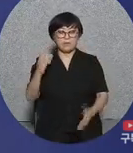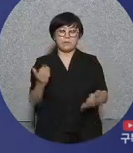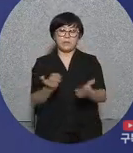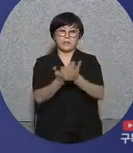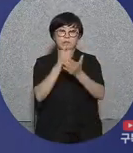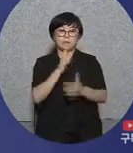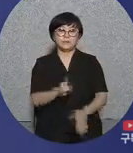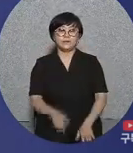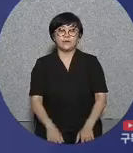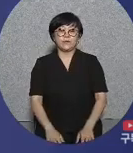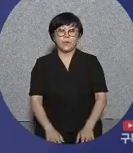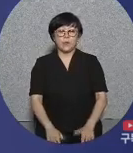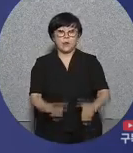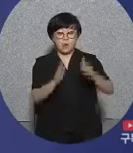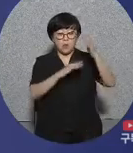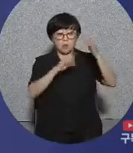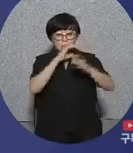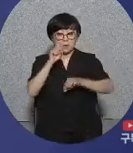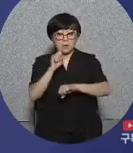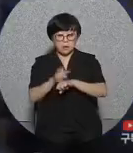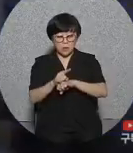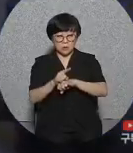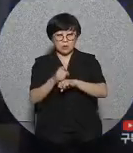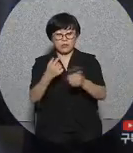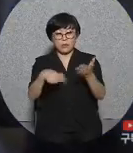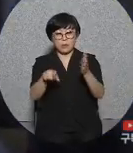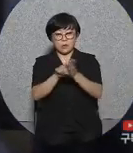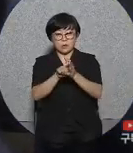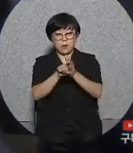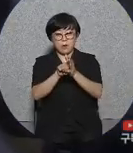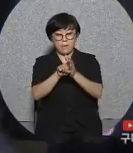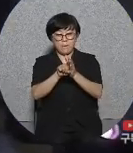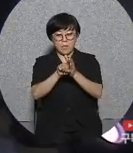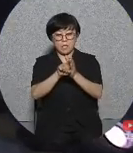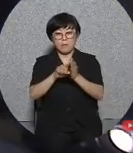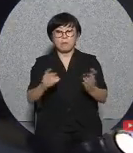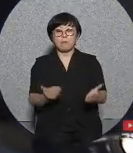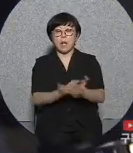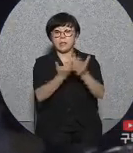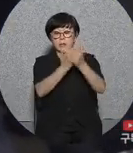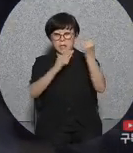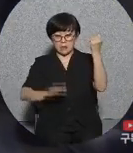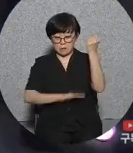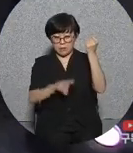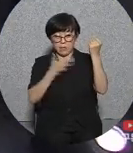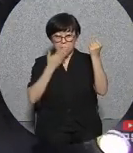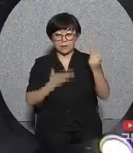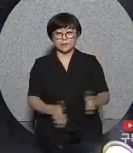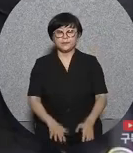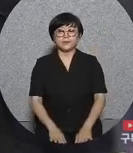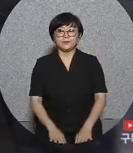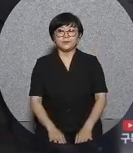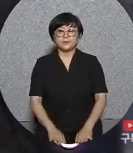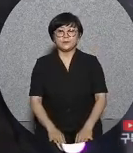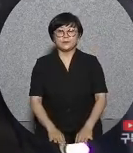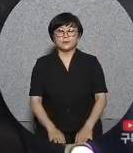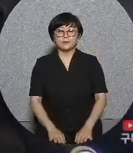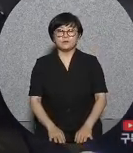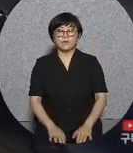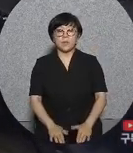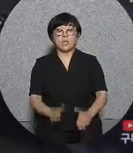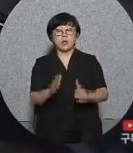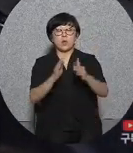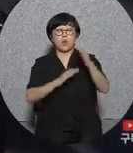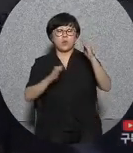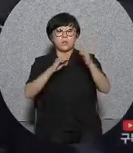장입니다 공정성의 학부가 성장의 토대가 된다는 것은 분명한 사실입니다 또 공정한